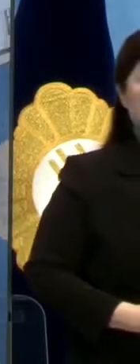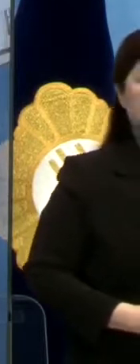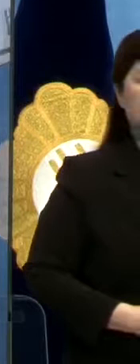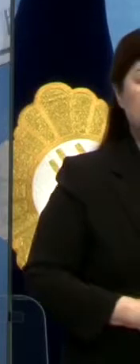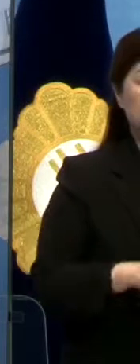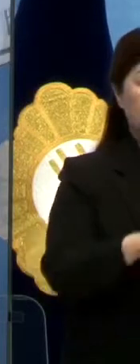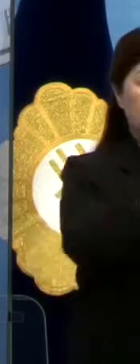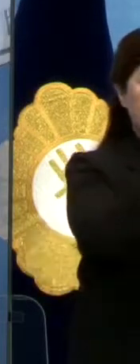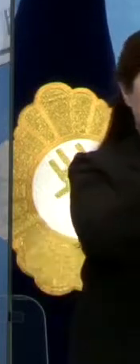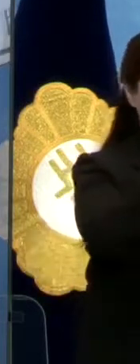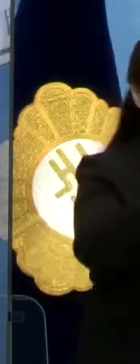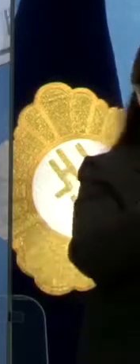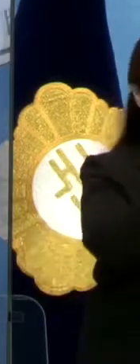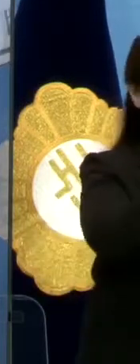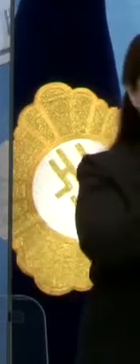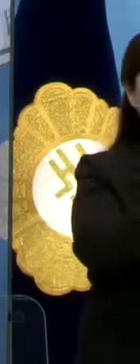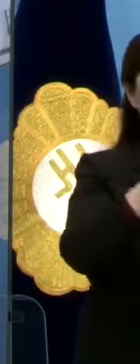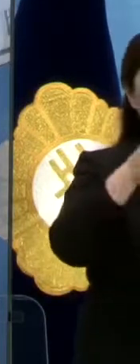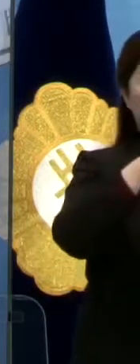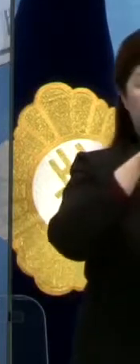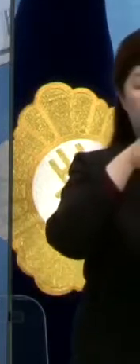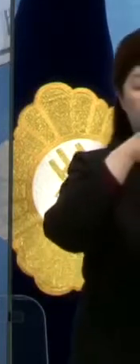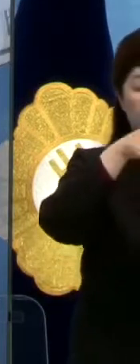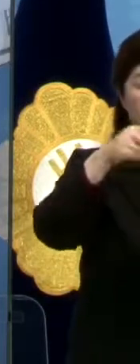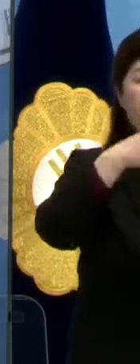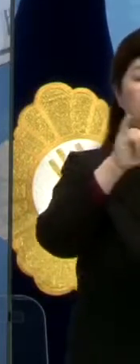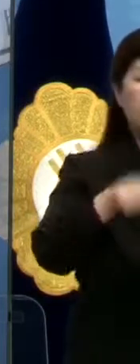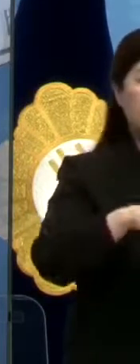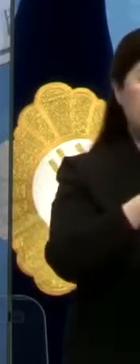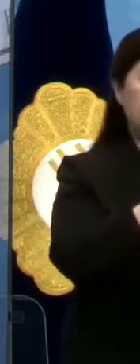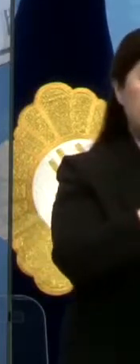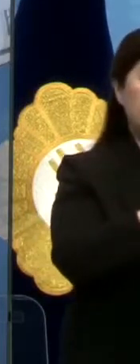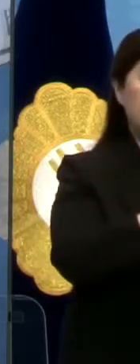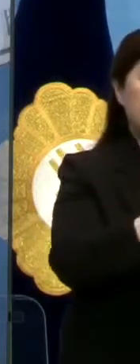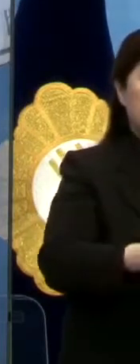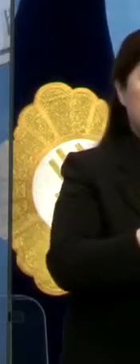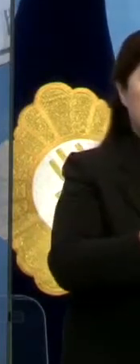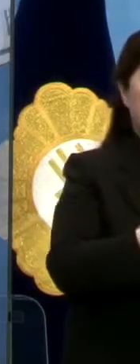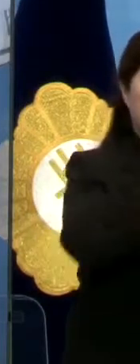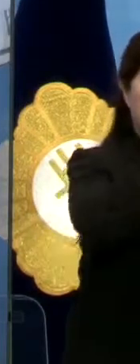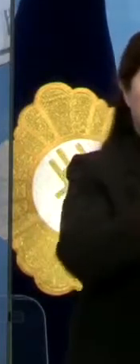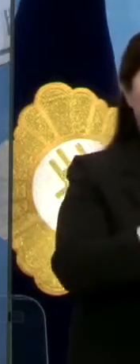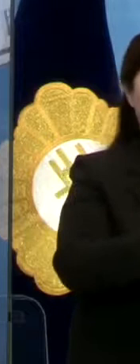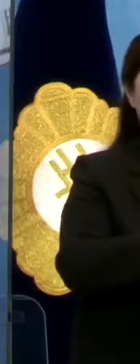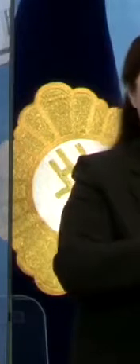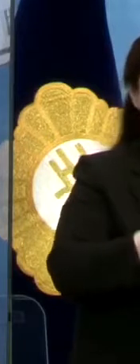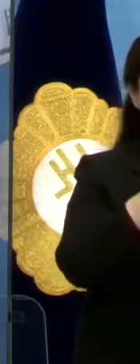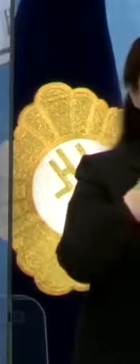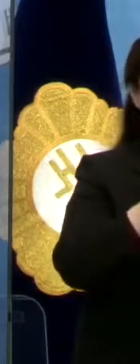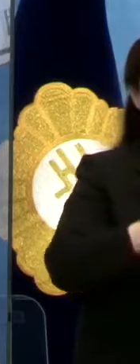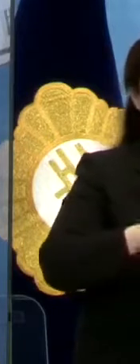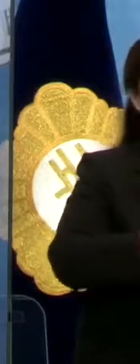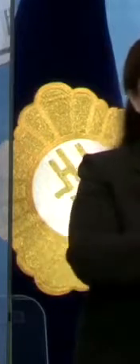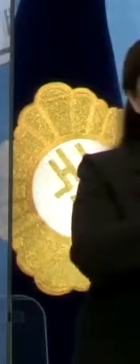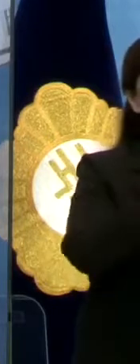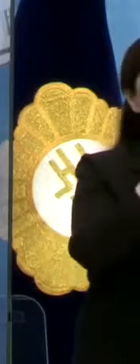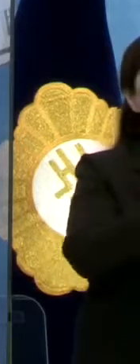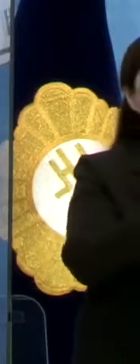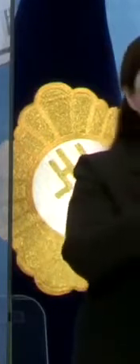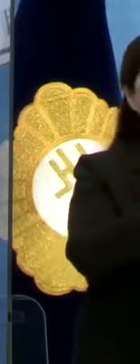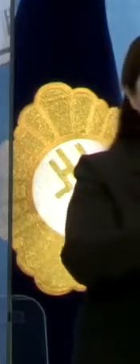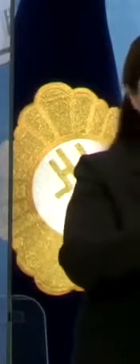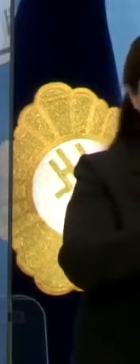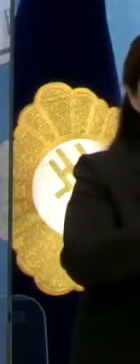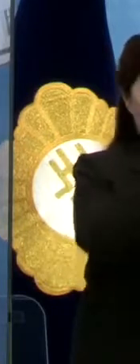이 마리안나 마그렛 노벨 평화상 범국민 추진위원회의 경위에 대해서 잠깐 말씀드리겠습니다. 이 위원회는 소록도에서 평생을 헌신한